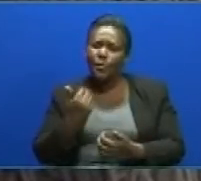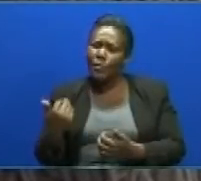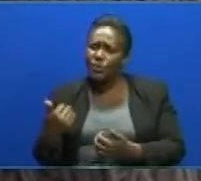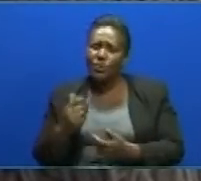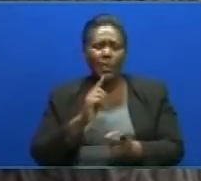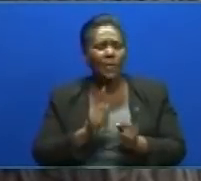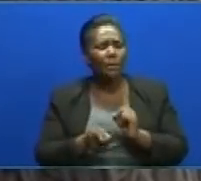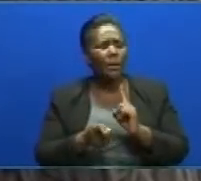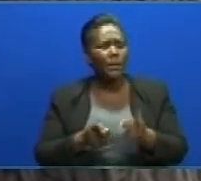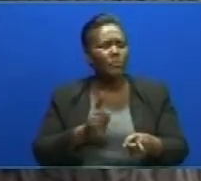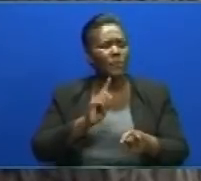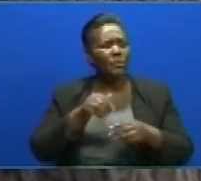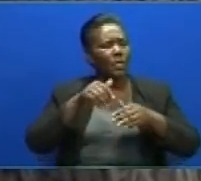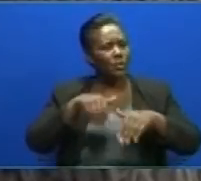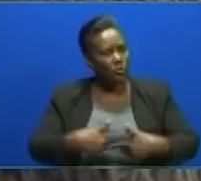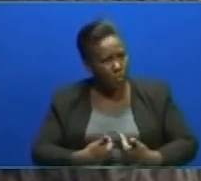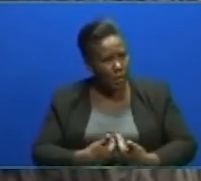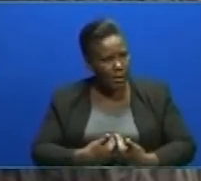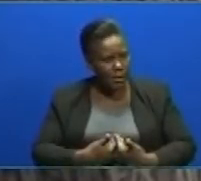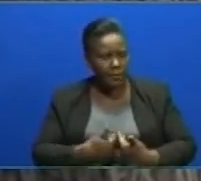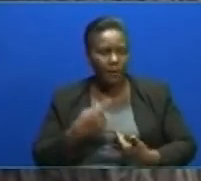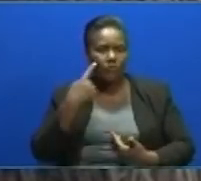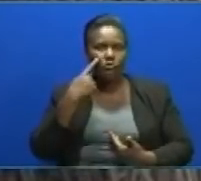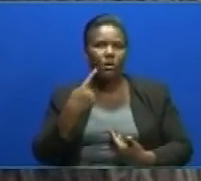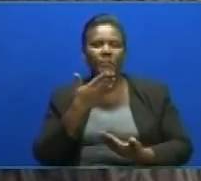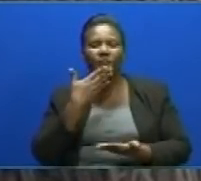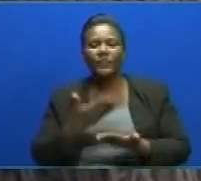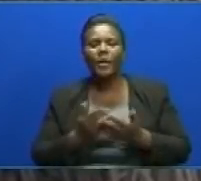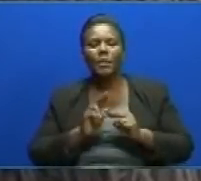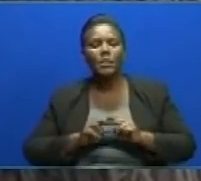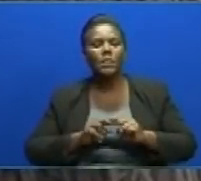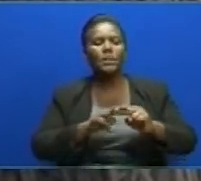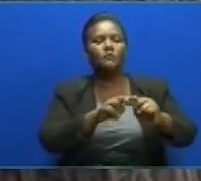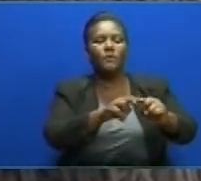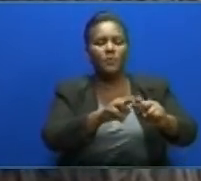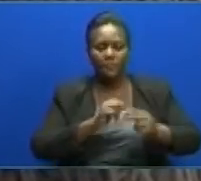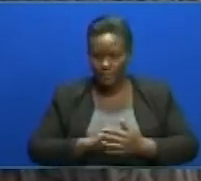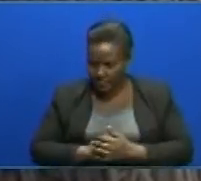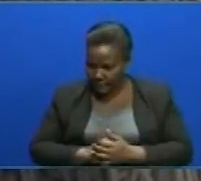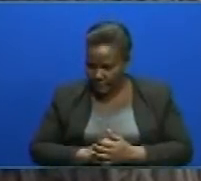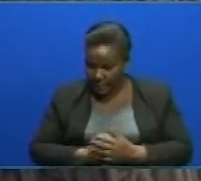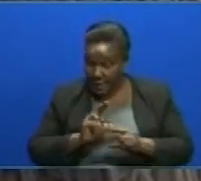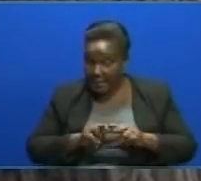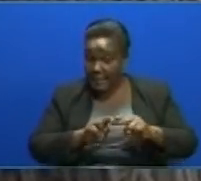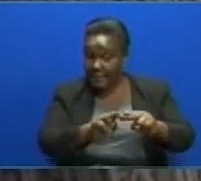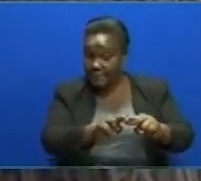Sasa na kwa sababu yeye anapata usafiri kila siku, basi ana jinsi atampa